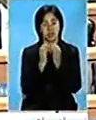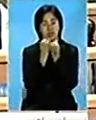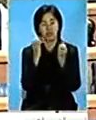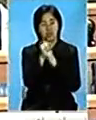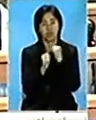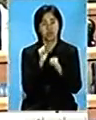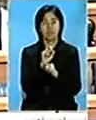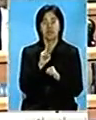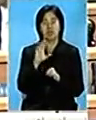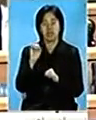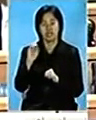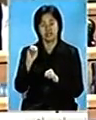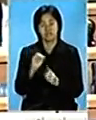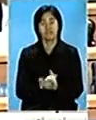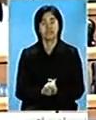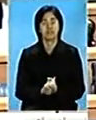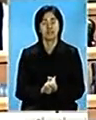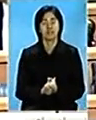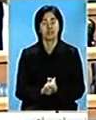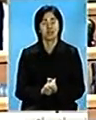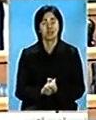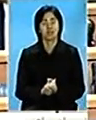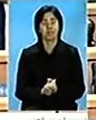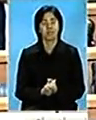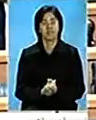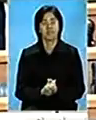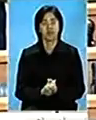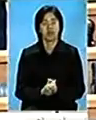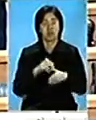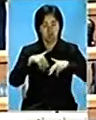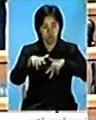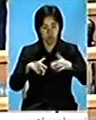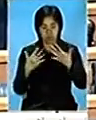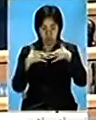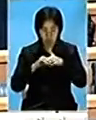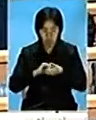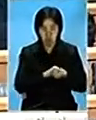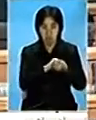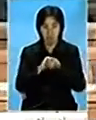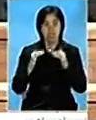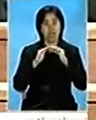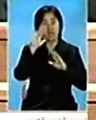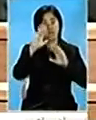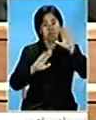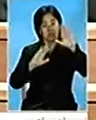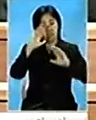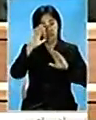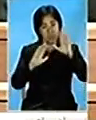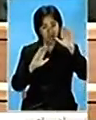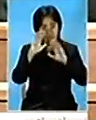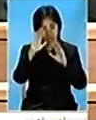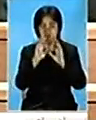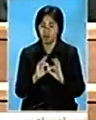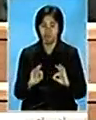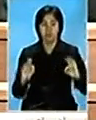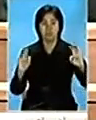ปี2550กระแสการสร้างการมีส่วนร่วมในระบอบประชาธิปไตยถือว่าเป็นหัวใจ